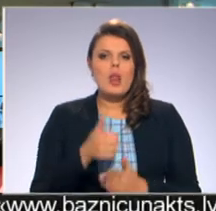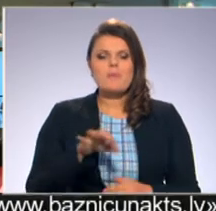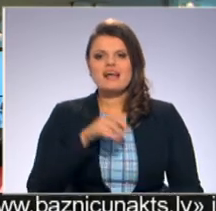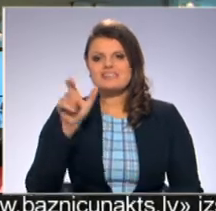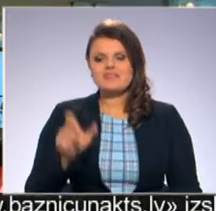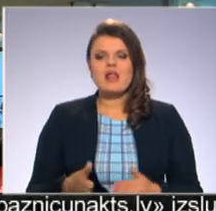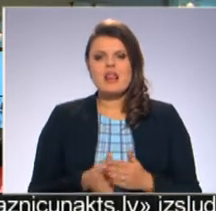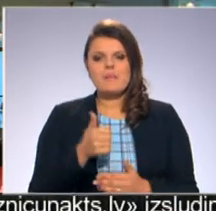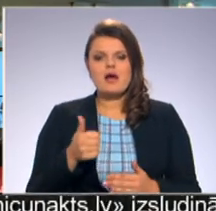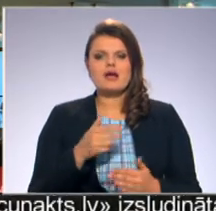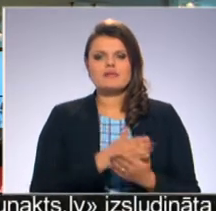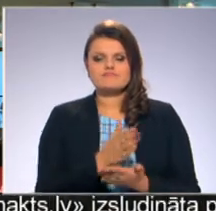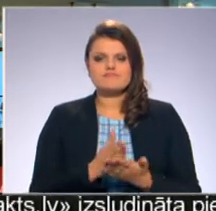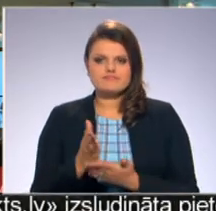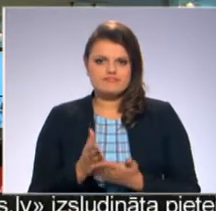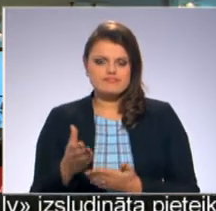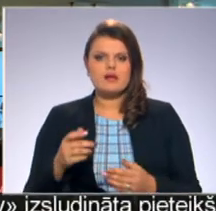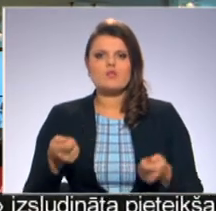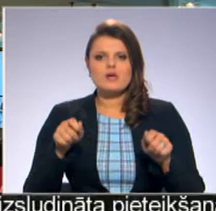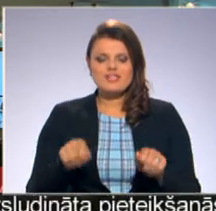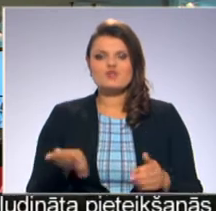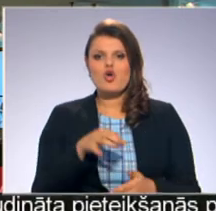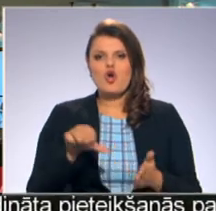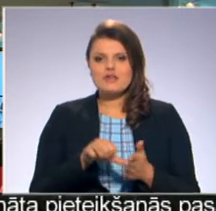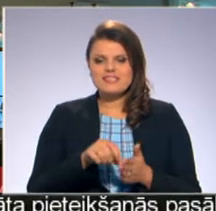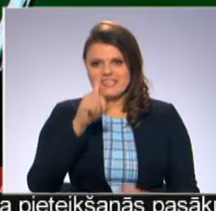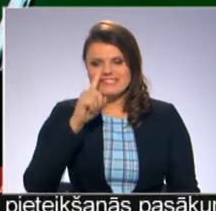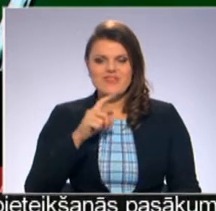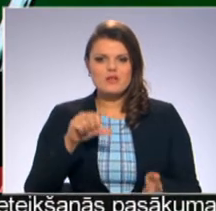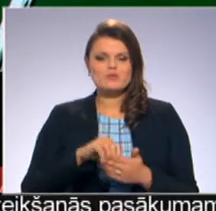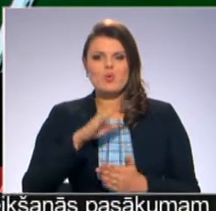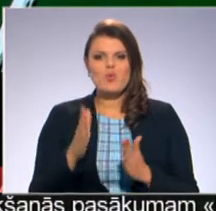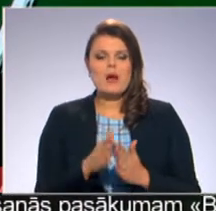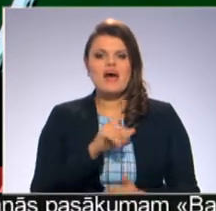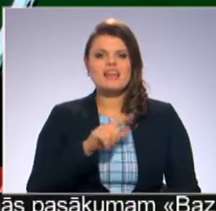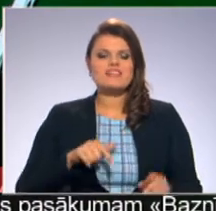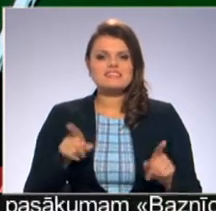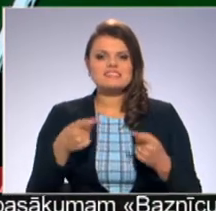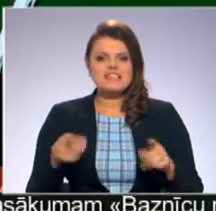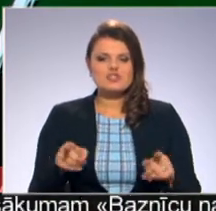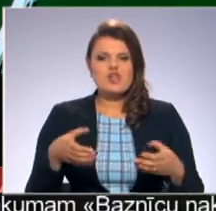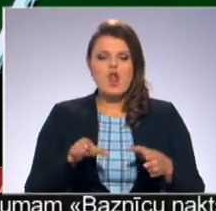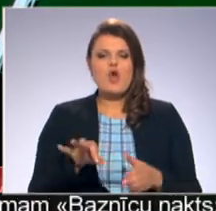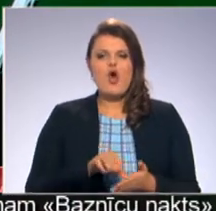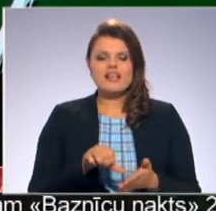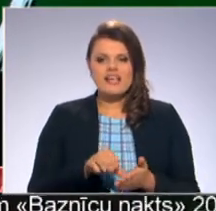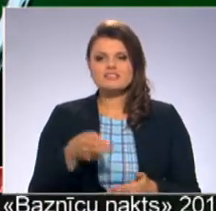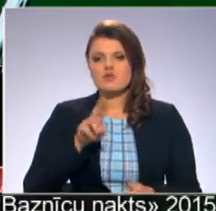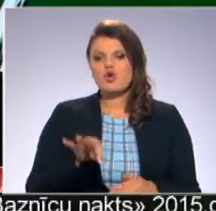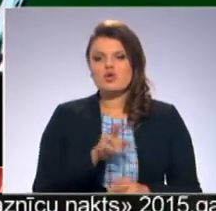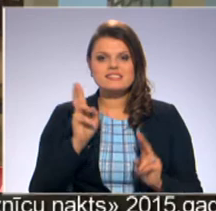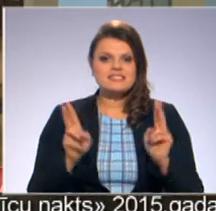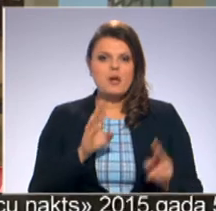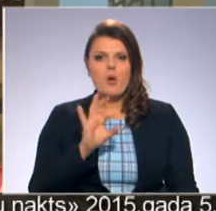vijolnieks, labākais altists un labākais čelists. Noslēdzošajā koncertā svētdien uzstāsies kopā ar Latvijas Nacionālo simfonisko orķestri. Koncertā